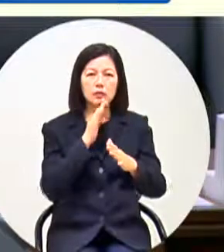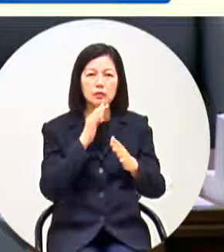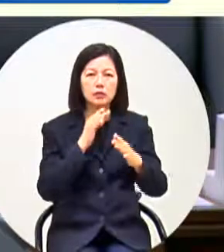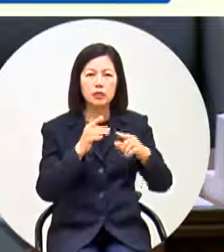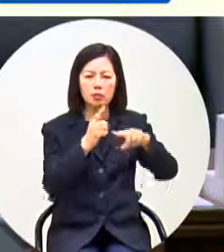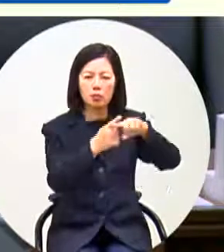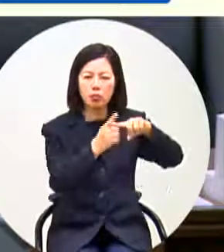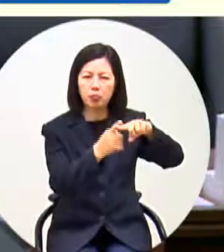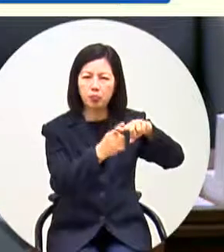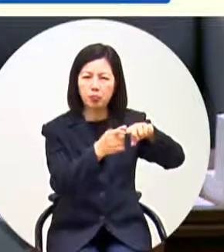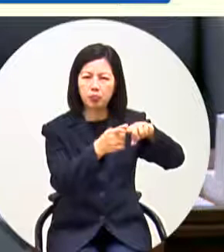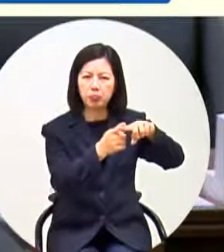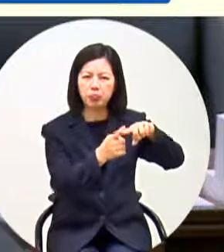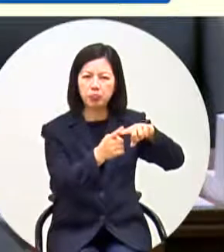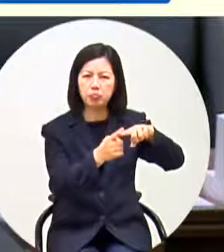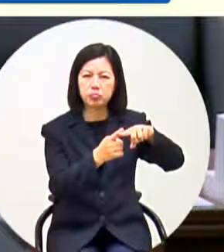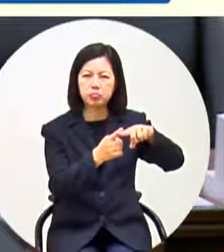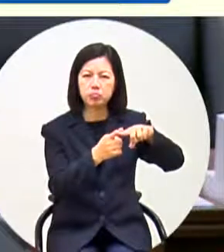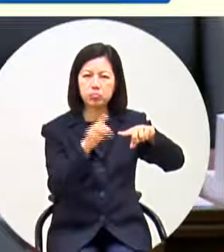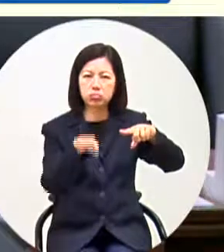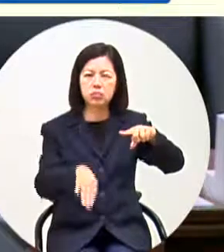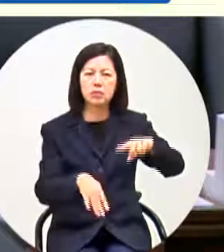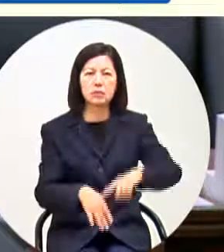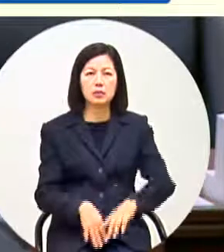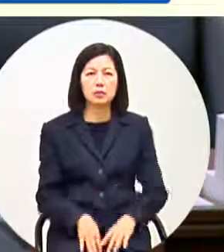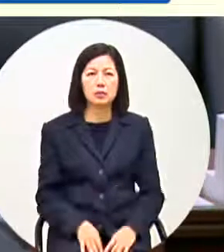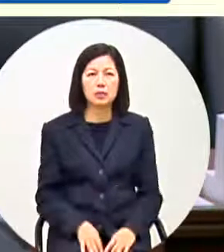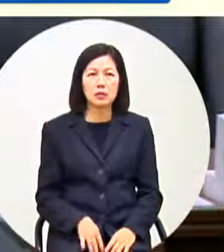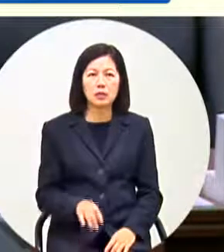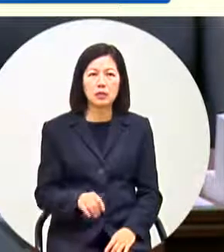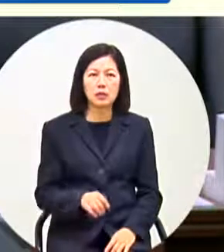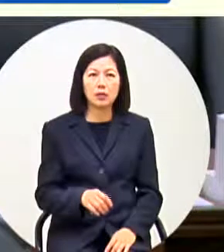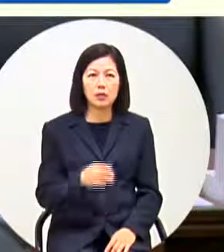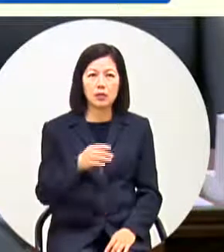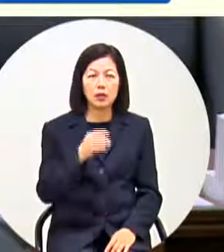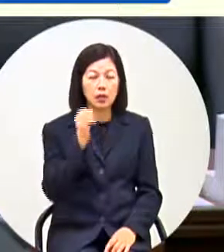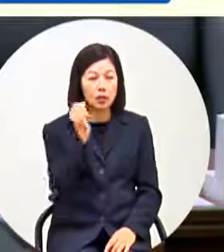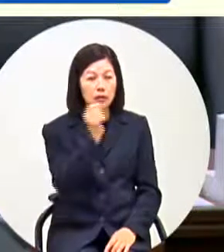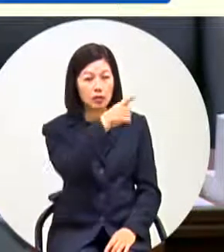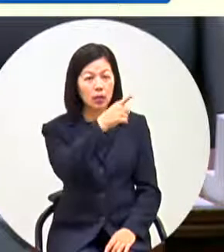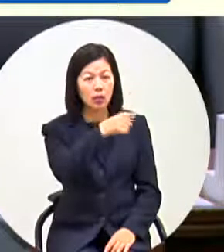只是赢了台东跟花莲、宜兰